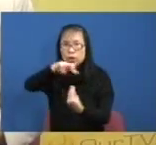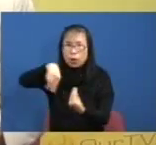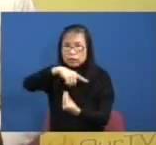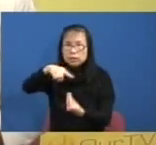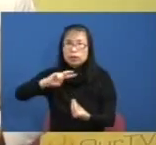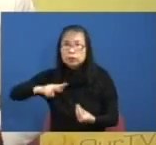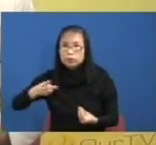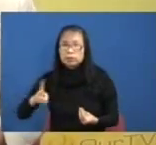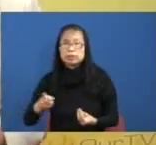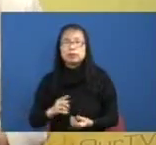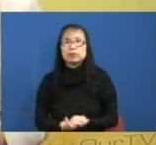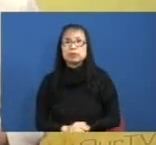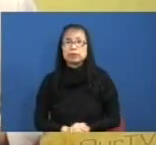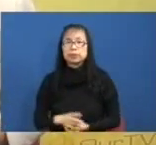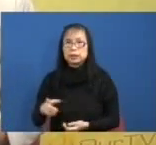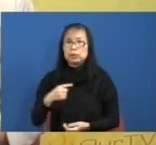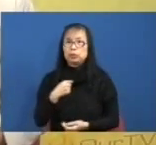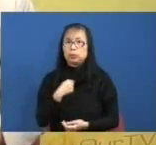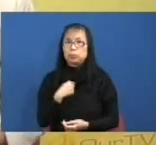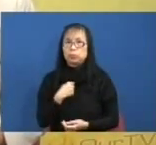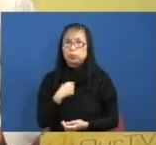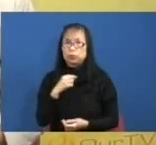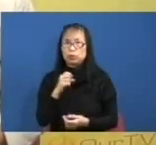咁但係先回應翻頭先我哋最早